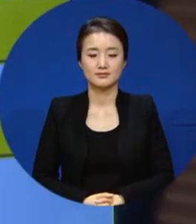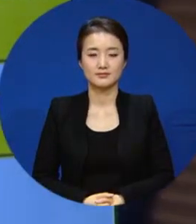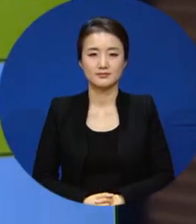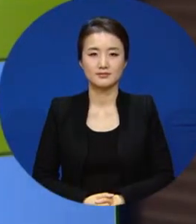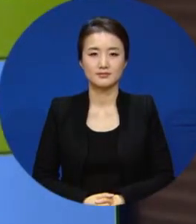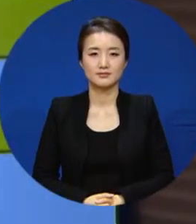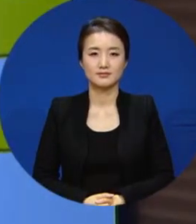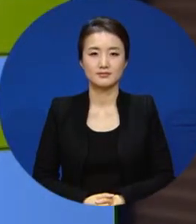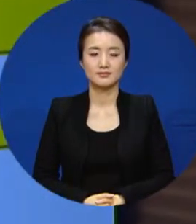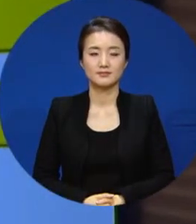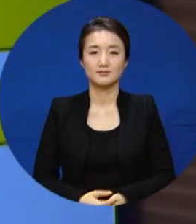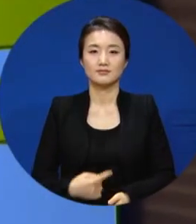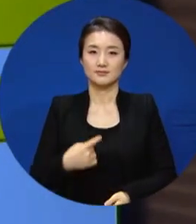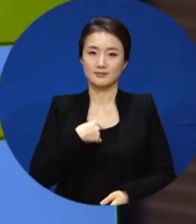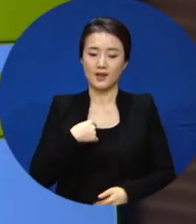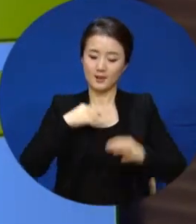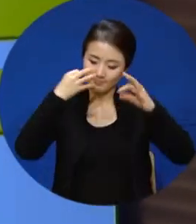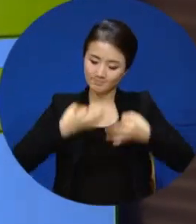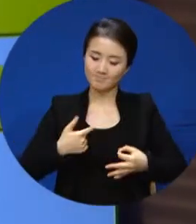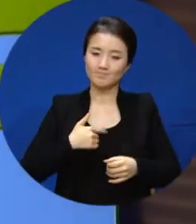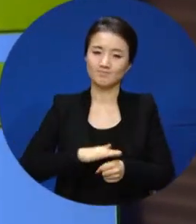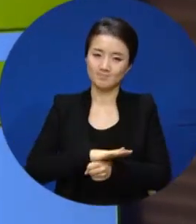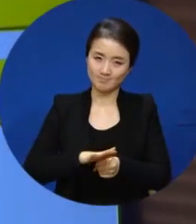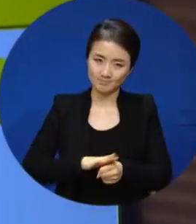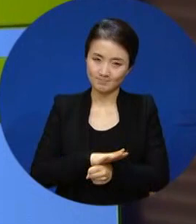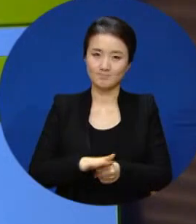나는 나 자신을 잘 한다